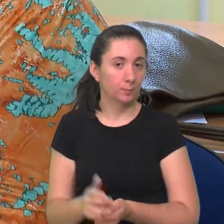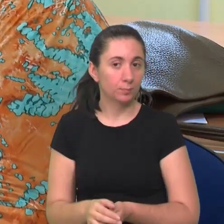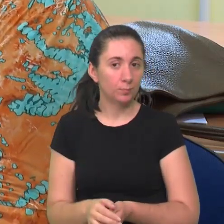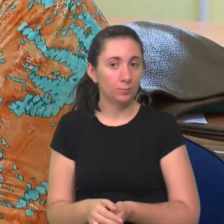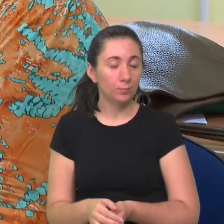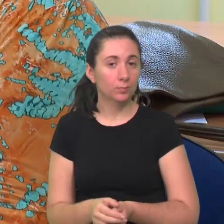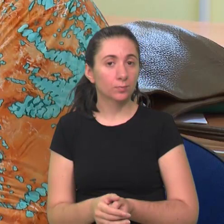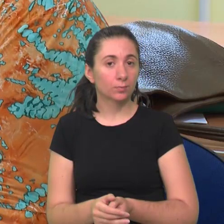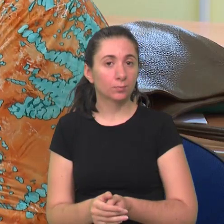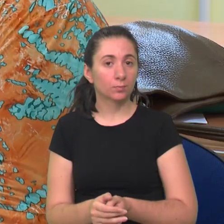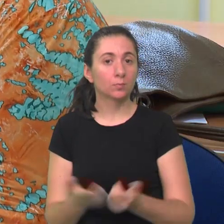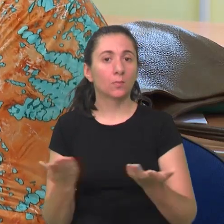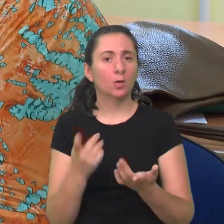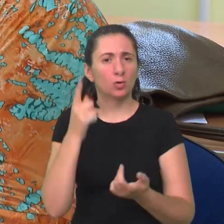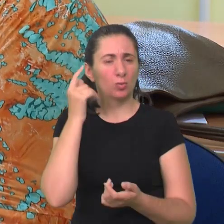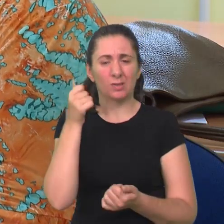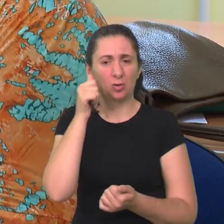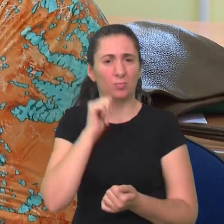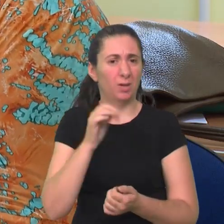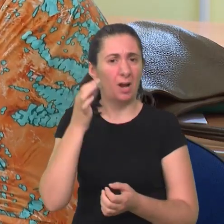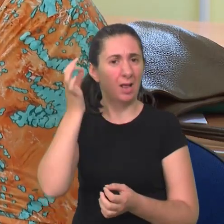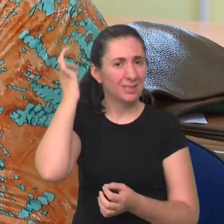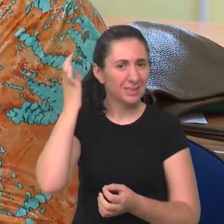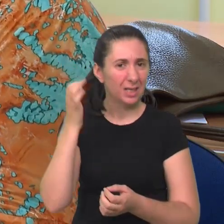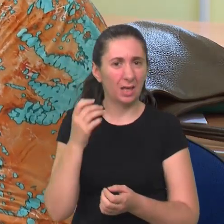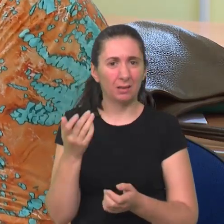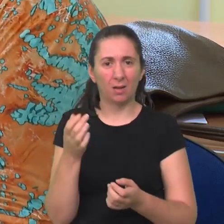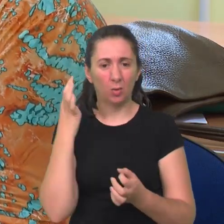Što je to uopće sjeda kosa, sjeđenje?